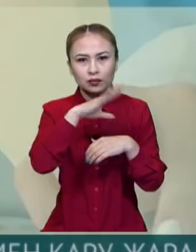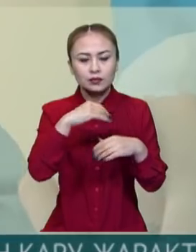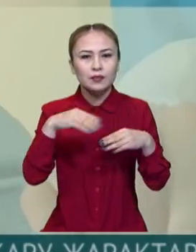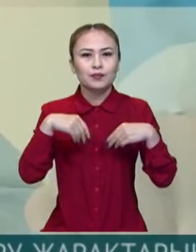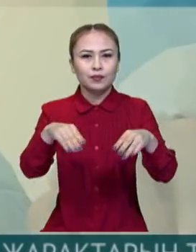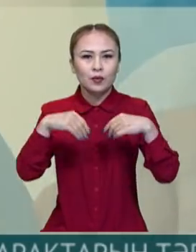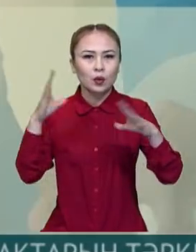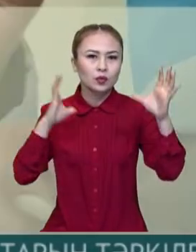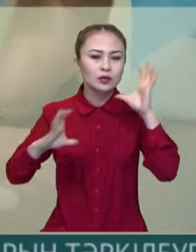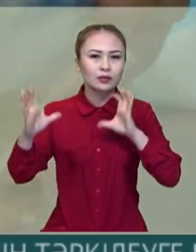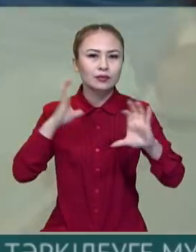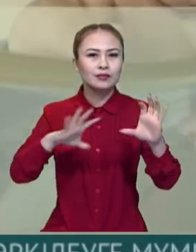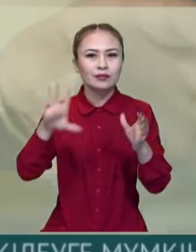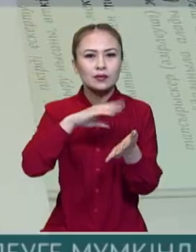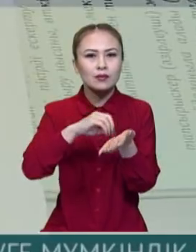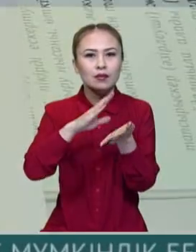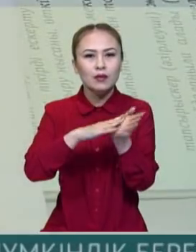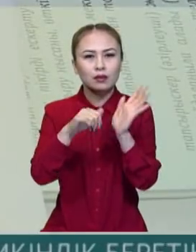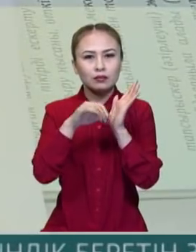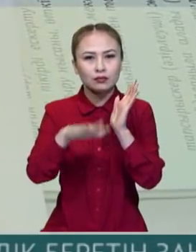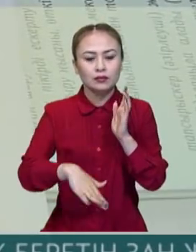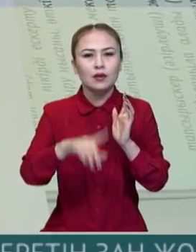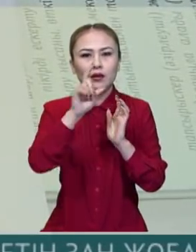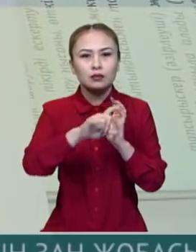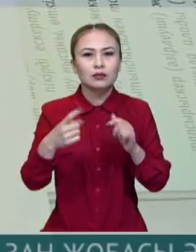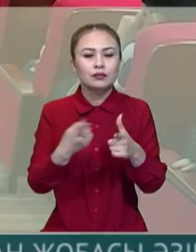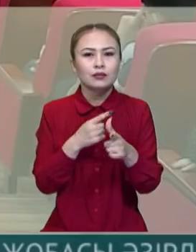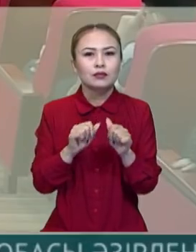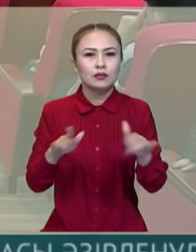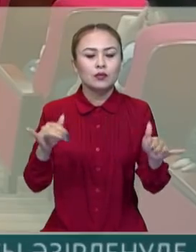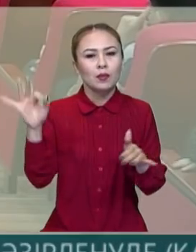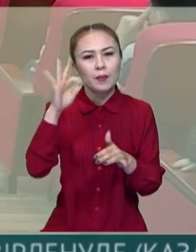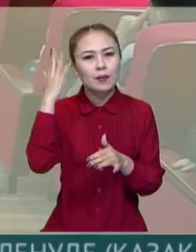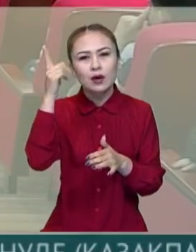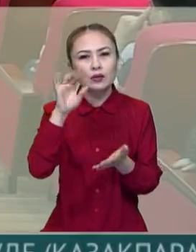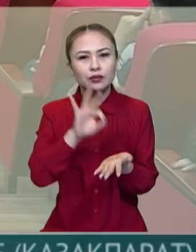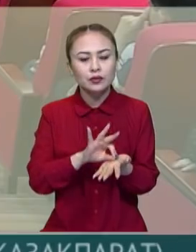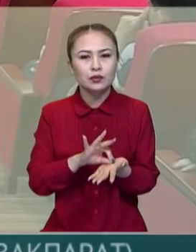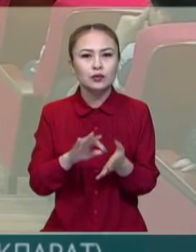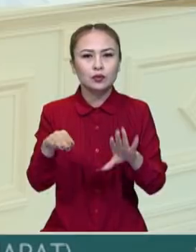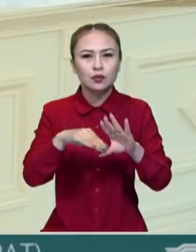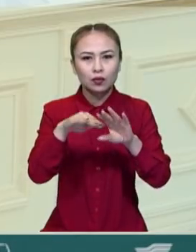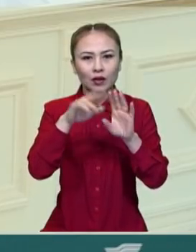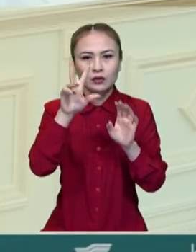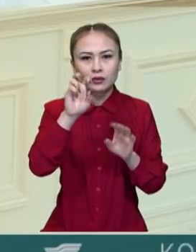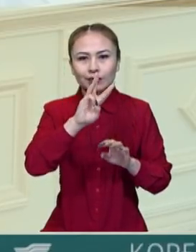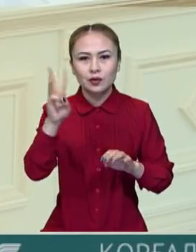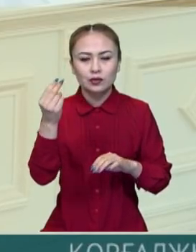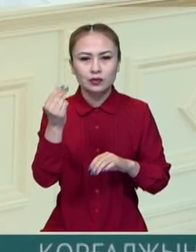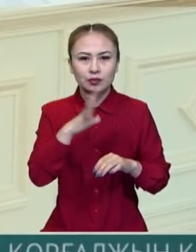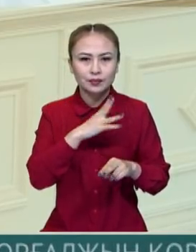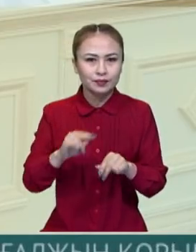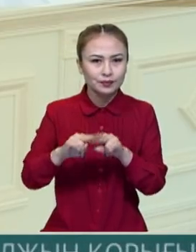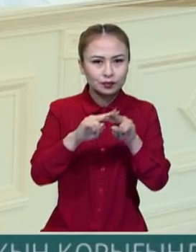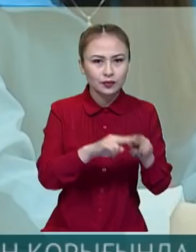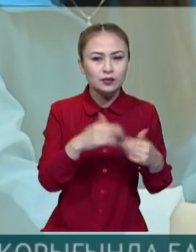егілді. Биыл студенттік жасақтарға 6 мыңға жуық азаматты тарту көзделген. Бұл мақсатта облыстық бюджеттен 300 миллион